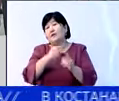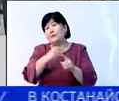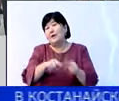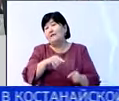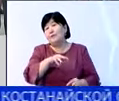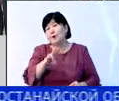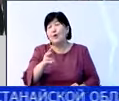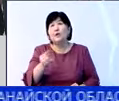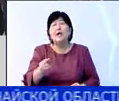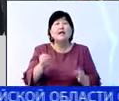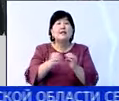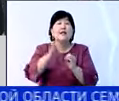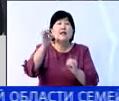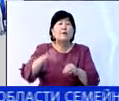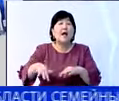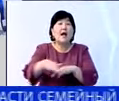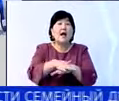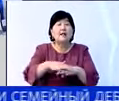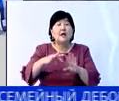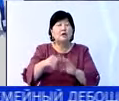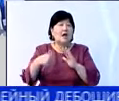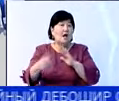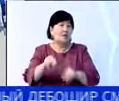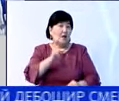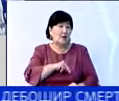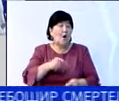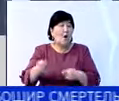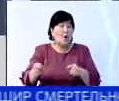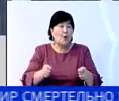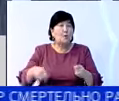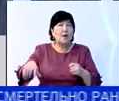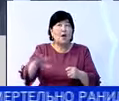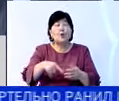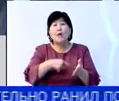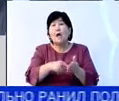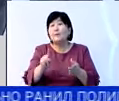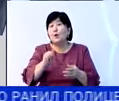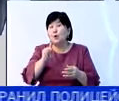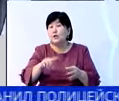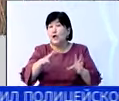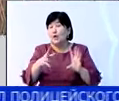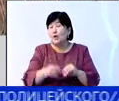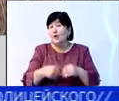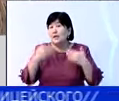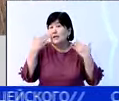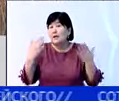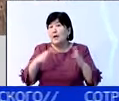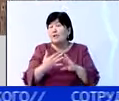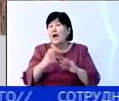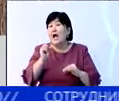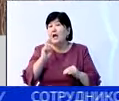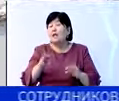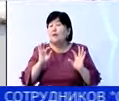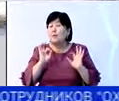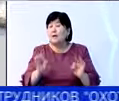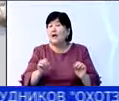тенге. 10% населения на селе безработные. Руководитель региона отметил, что это результат неумения сельских акимов